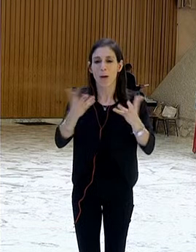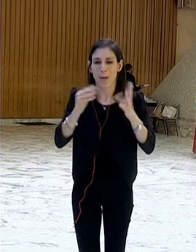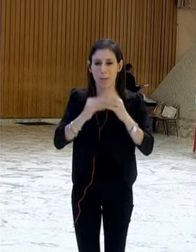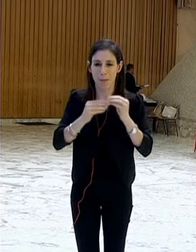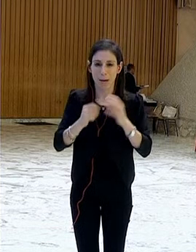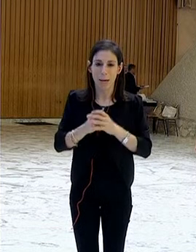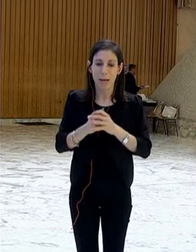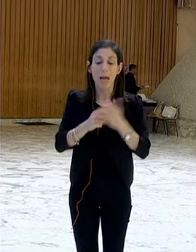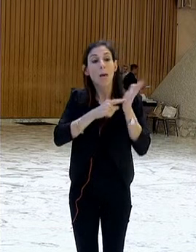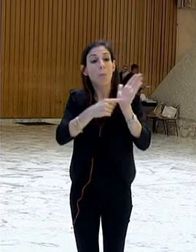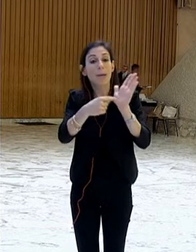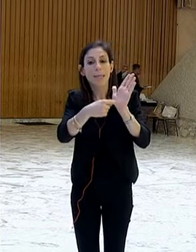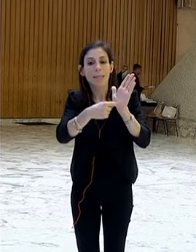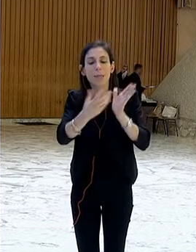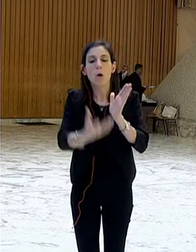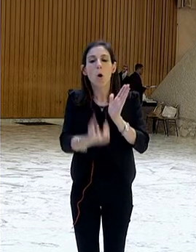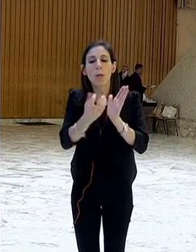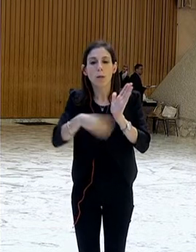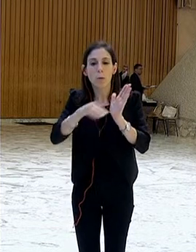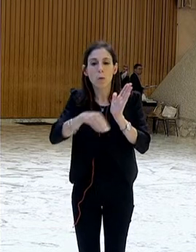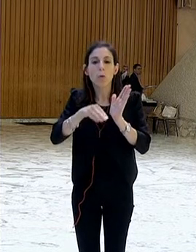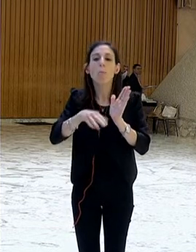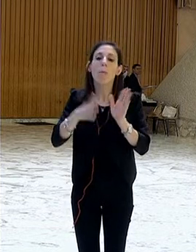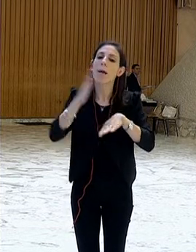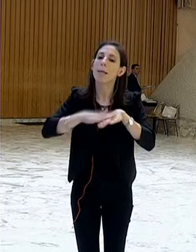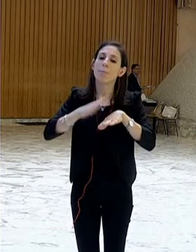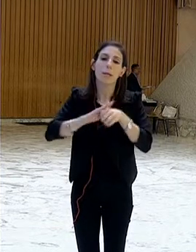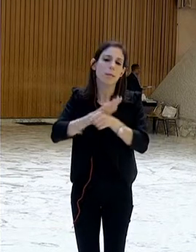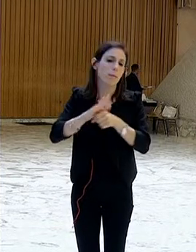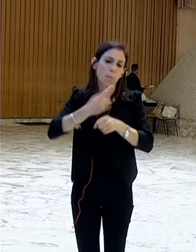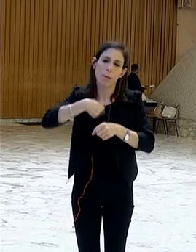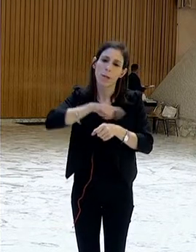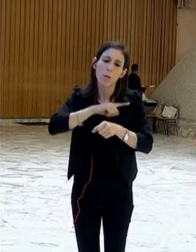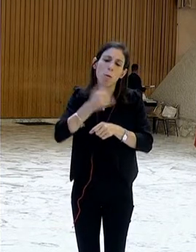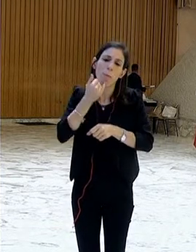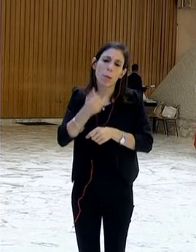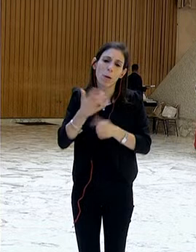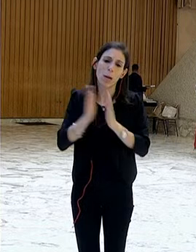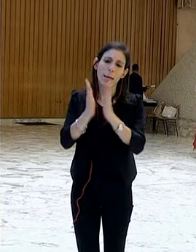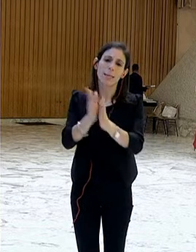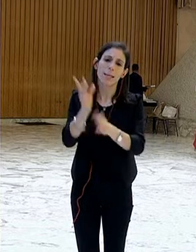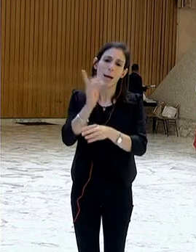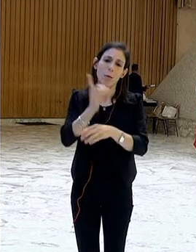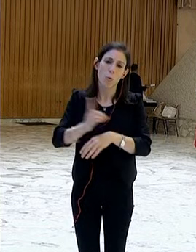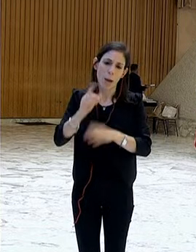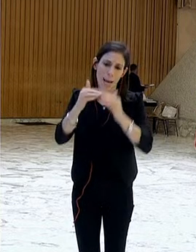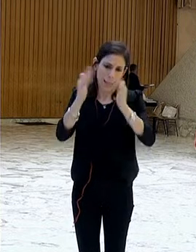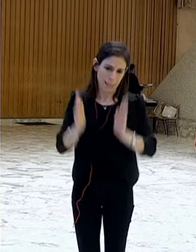aussi avec notre communauté et notre église locale.